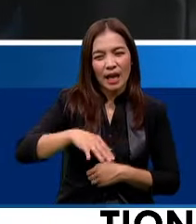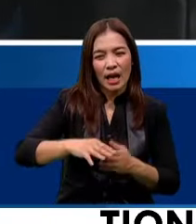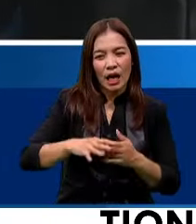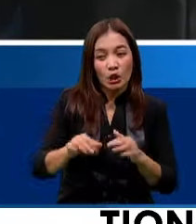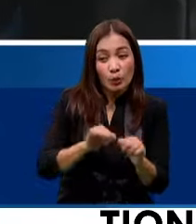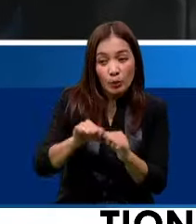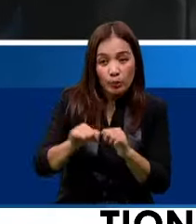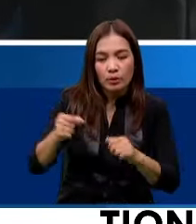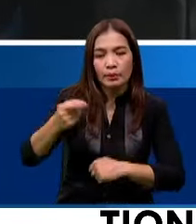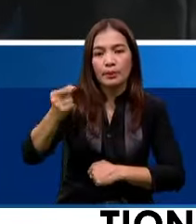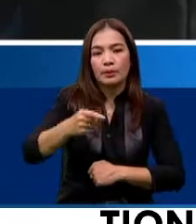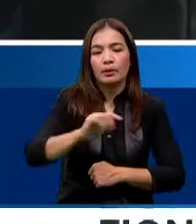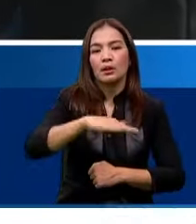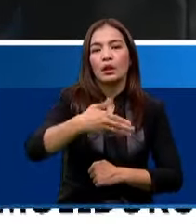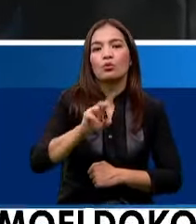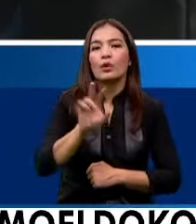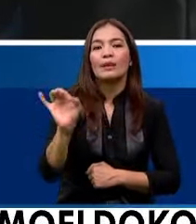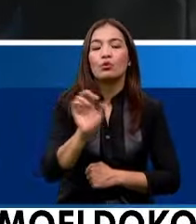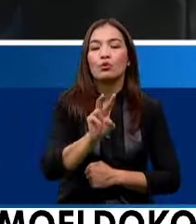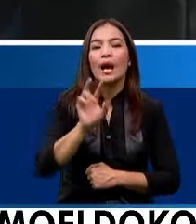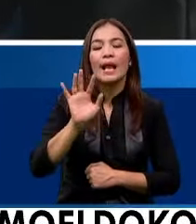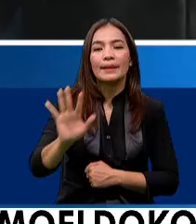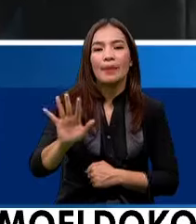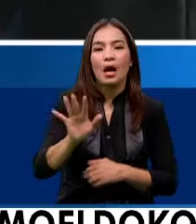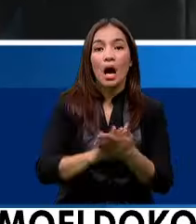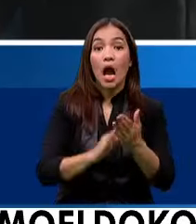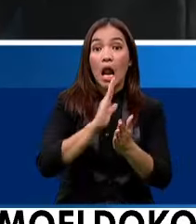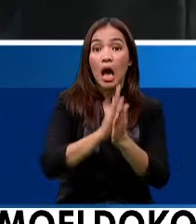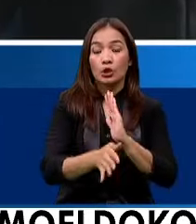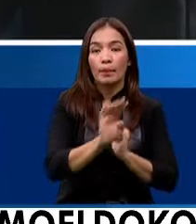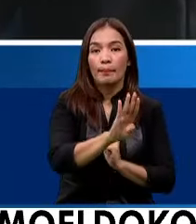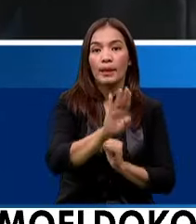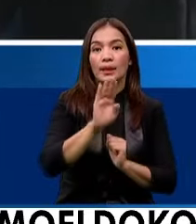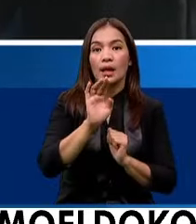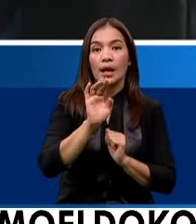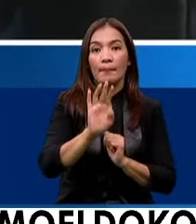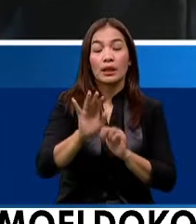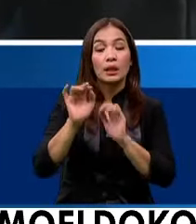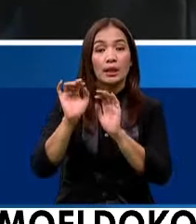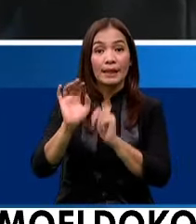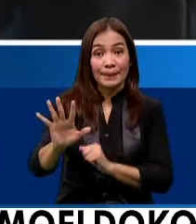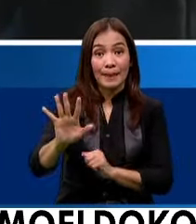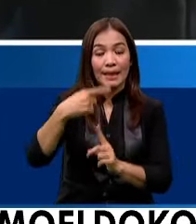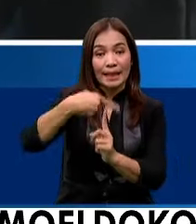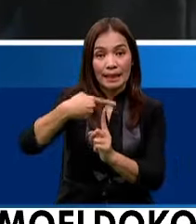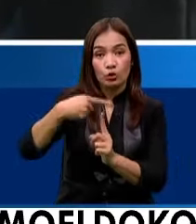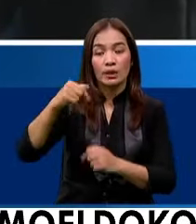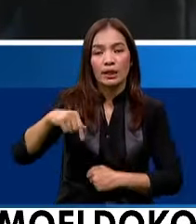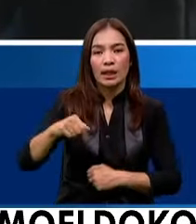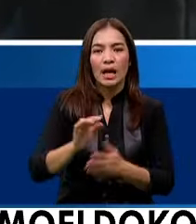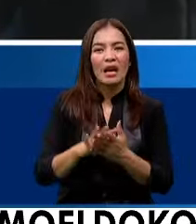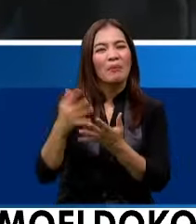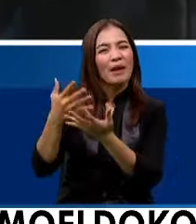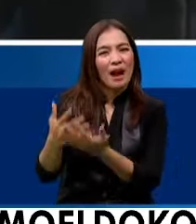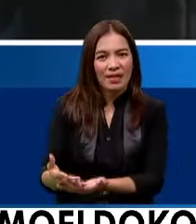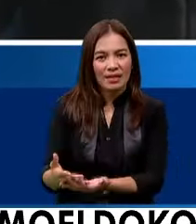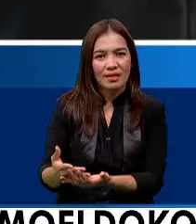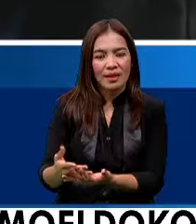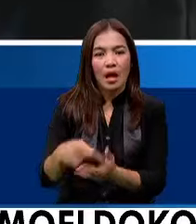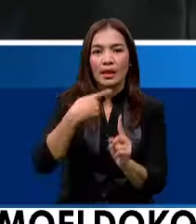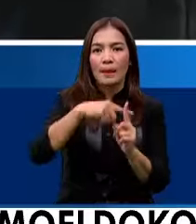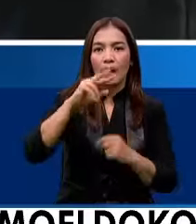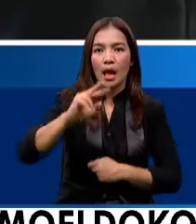2025 karena kalau langsung 460 triliun itu akan menjadi beban yang sangat berat sekali buat APBN ditambah lagi kita kan juga